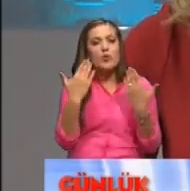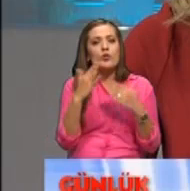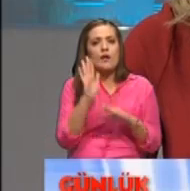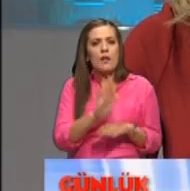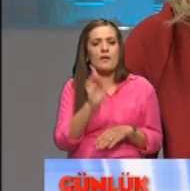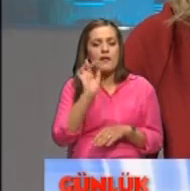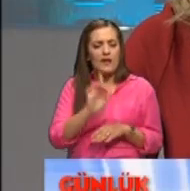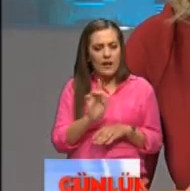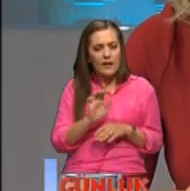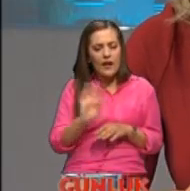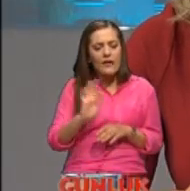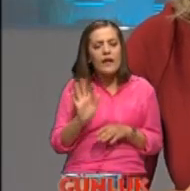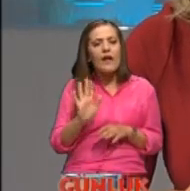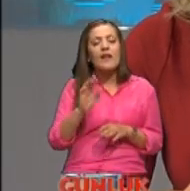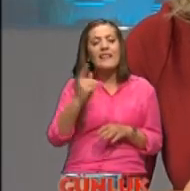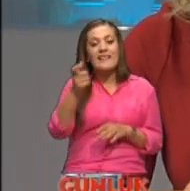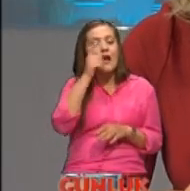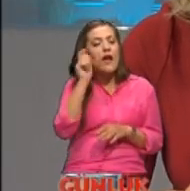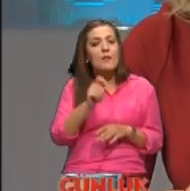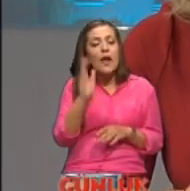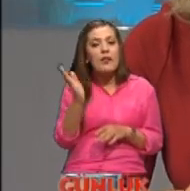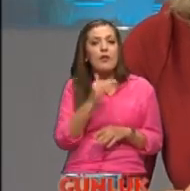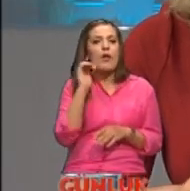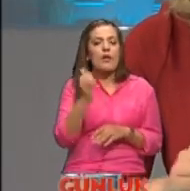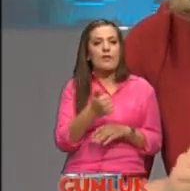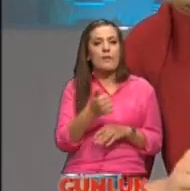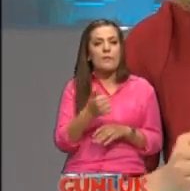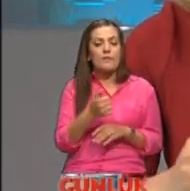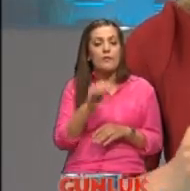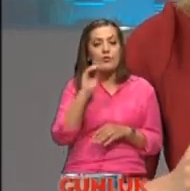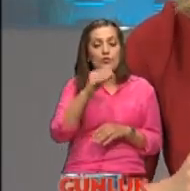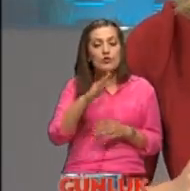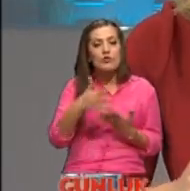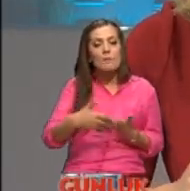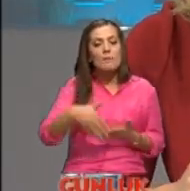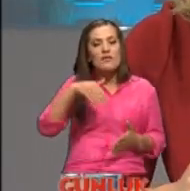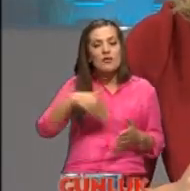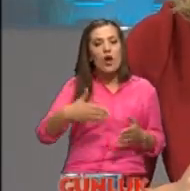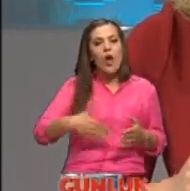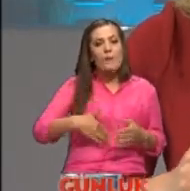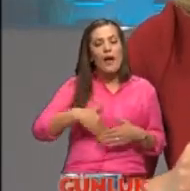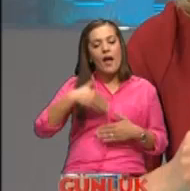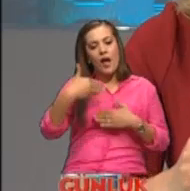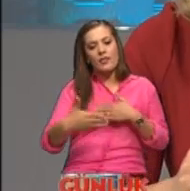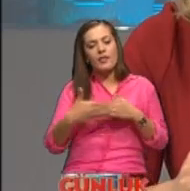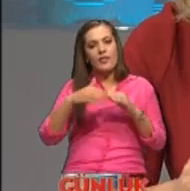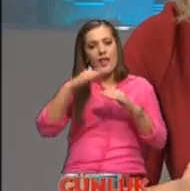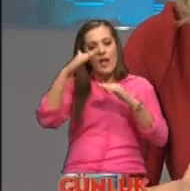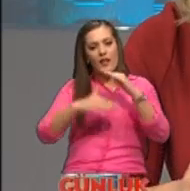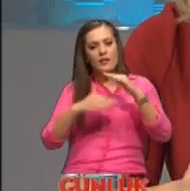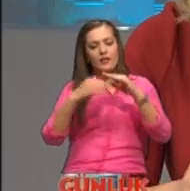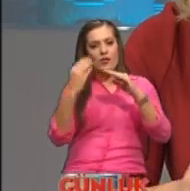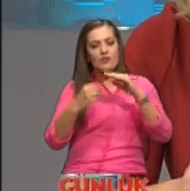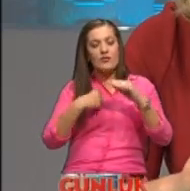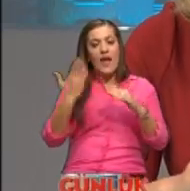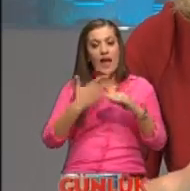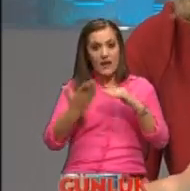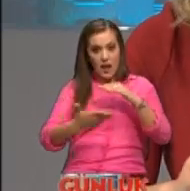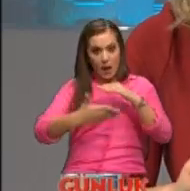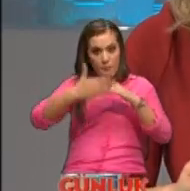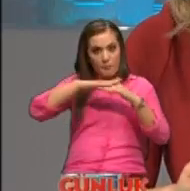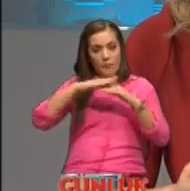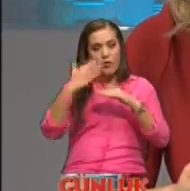Temiz ve kuru tutmak yeterli. Dikkat edilmesi gereken en önemli özelliklerden biri, çocuk bezi göbeğin altında kalacak. Eğer üzerine kapatacak